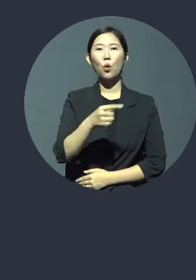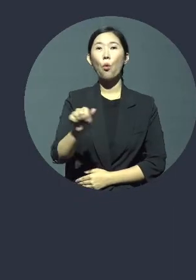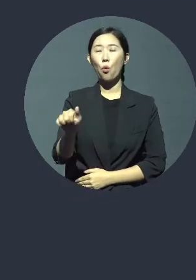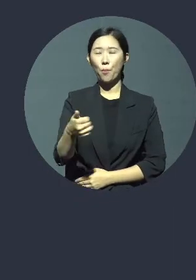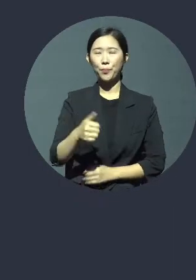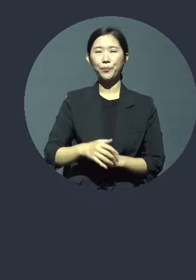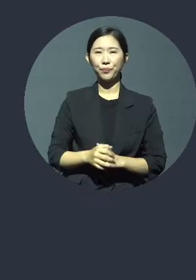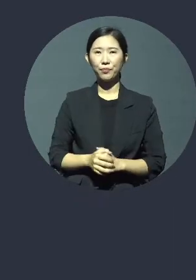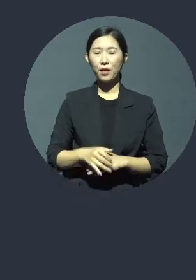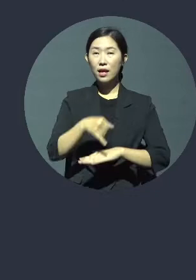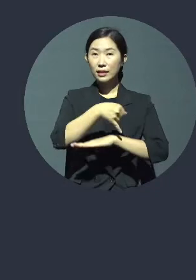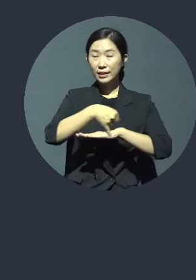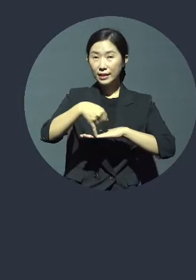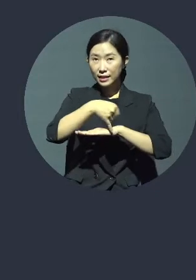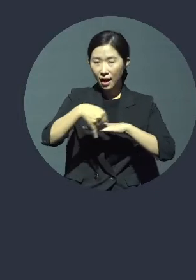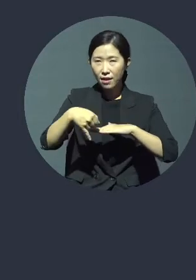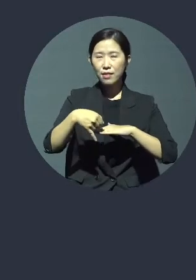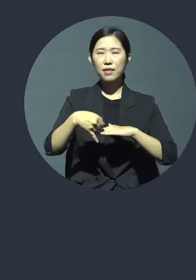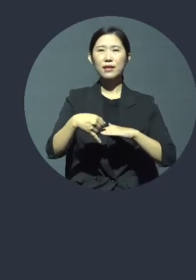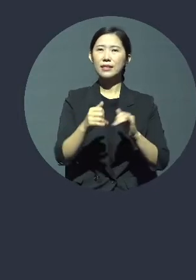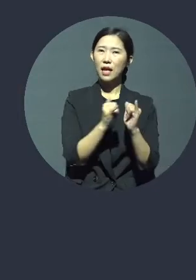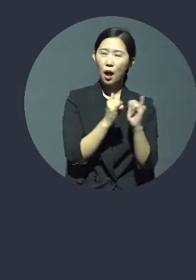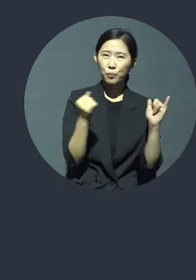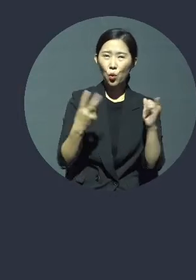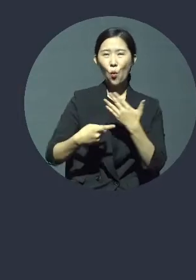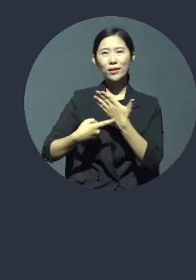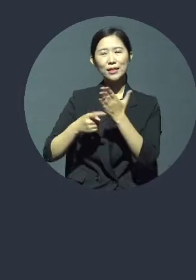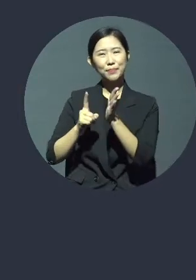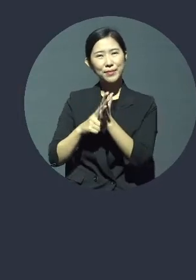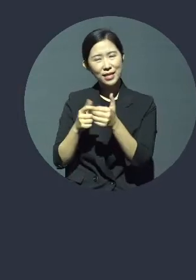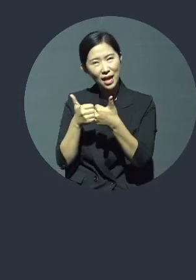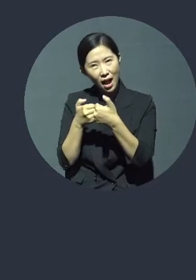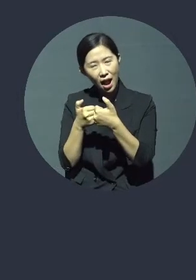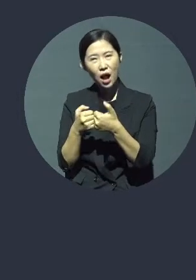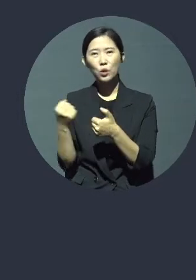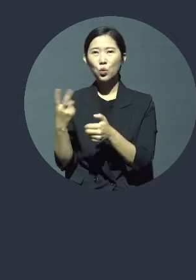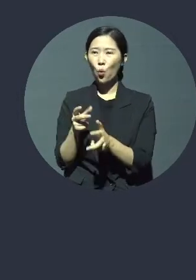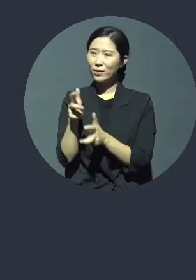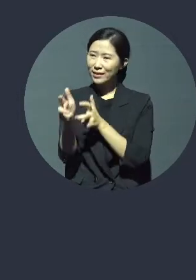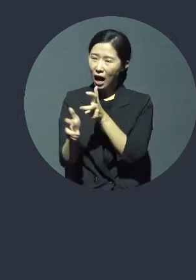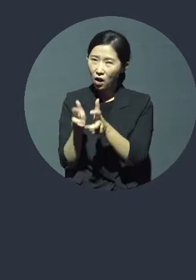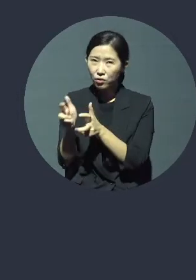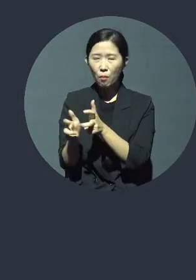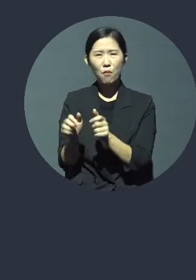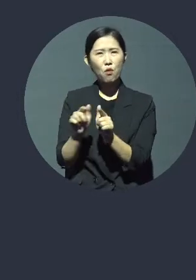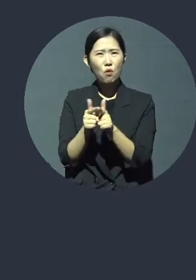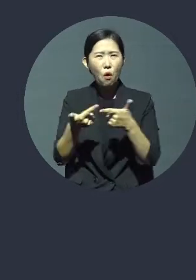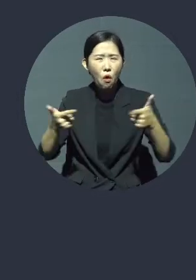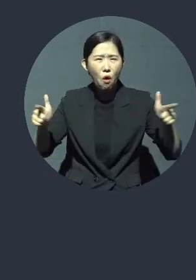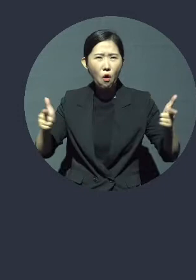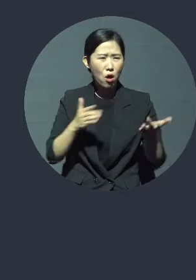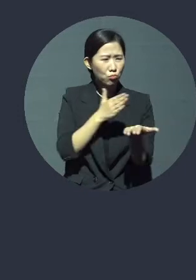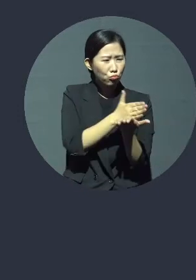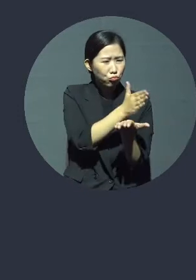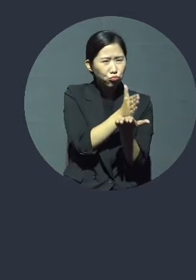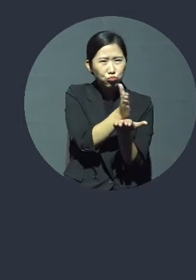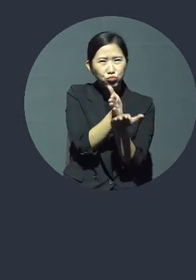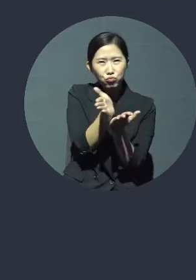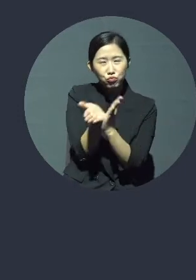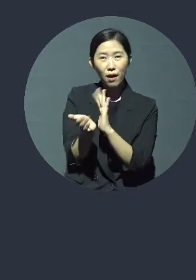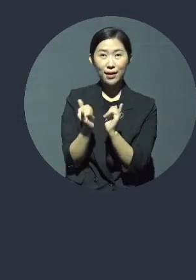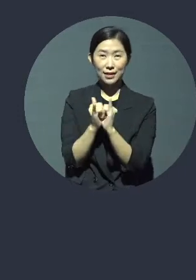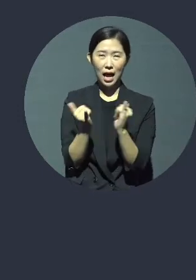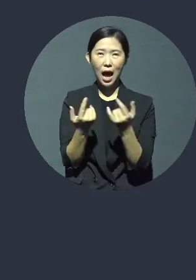디자인을 전공하신 분들을 포함해서 심리학, 경영학, 산업공학 등등 다양한 분야를 전공하신 분들이 다 같이